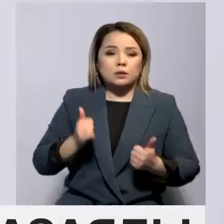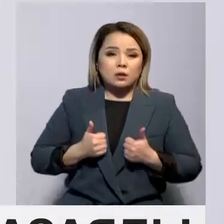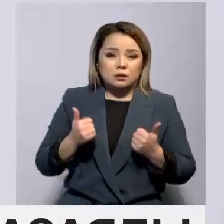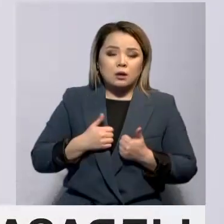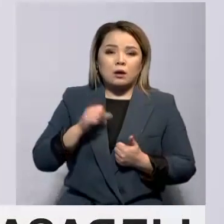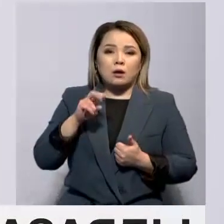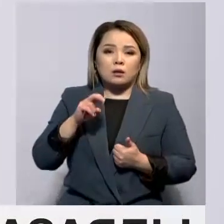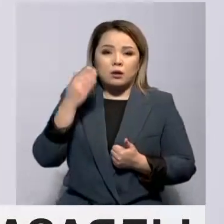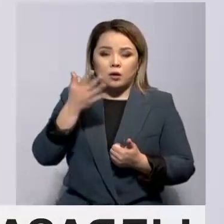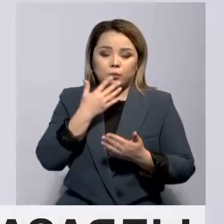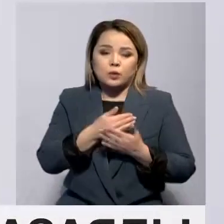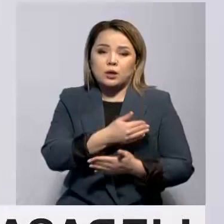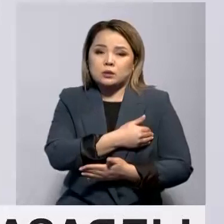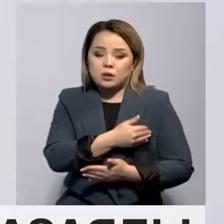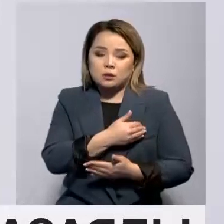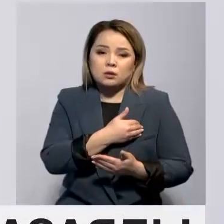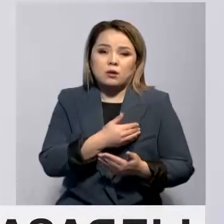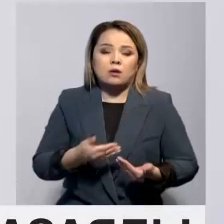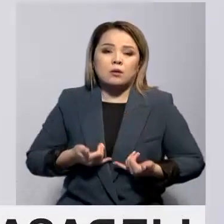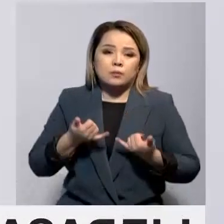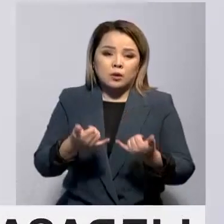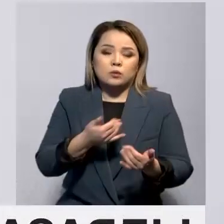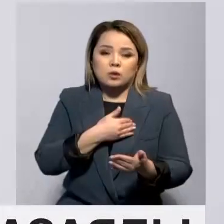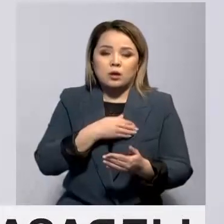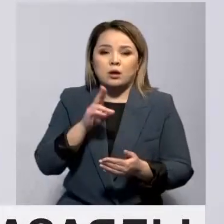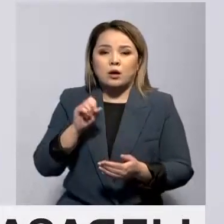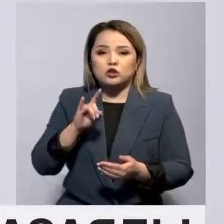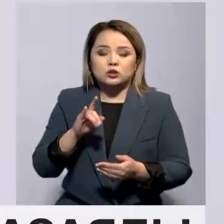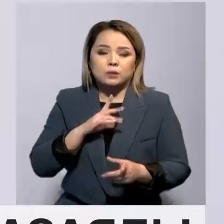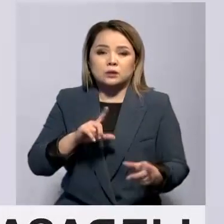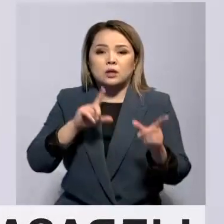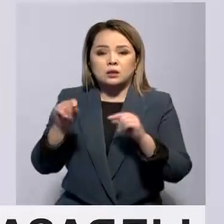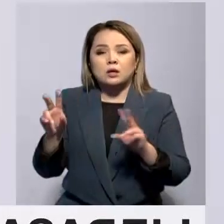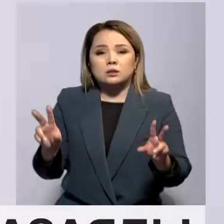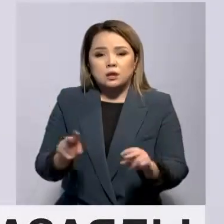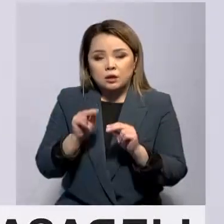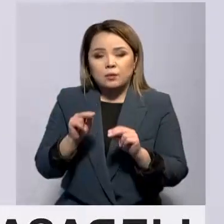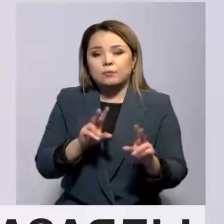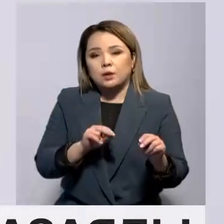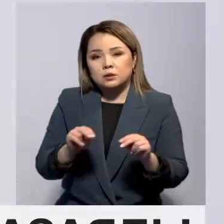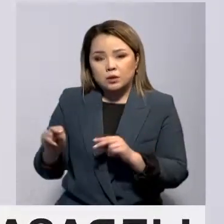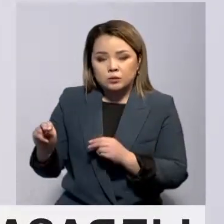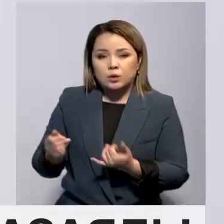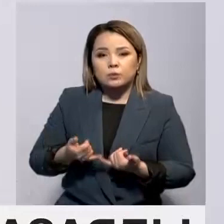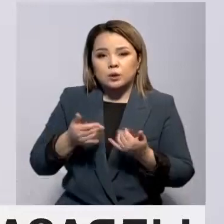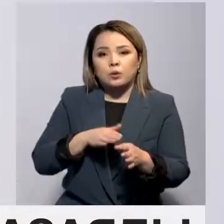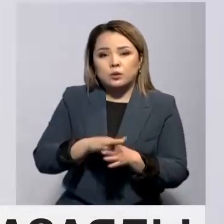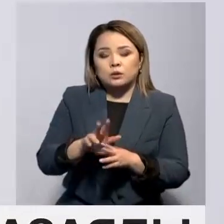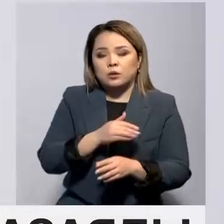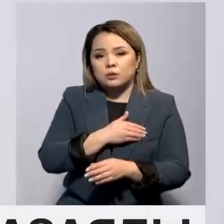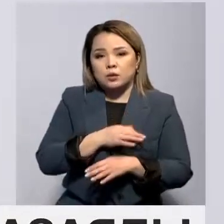тағала ниетімізді қабыл етсін. Алла биылғы қажылық маусымын сәтті, берекелі, қайырлы өтуін Алла нәсіп